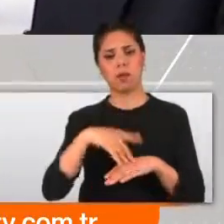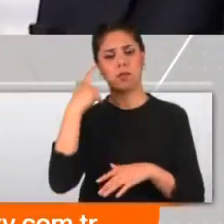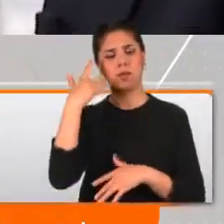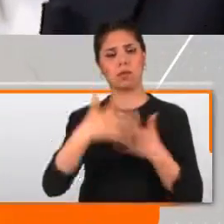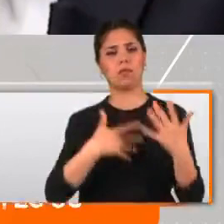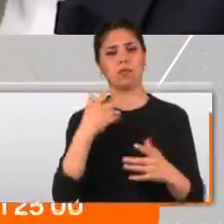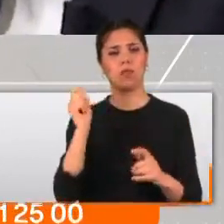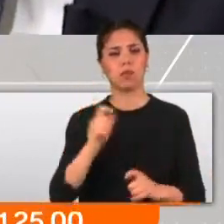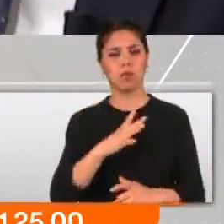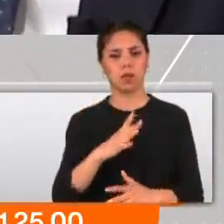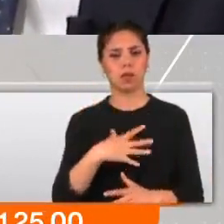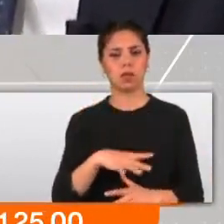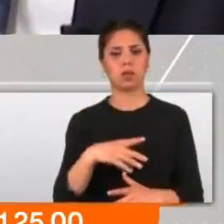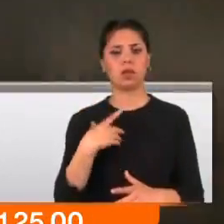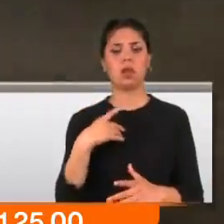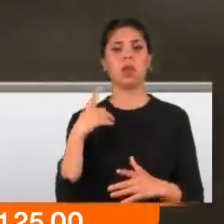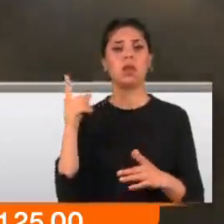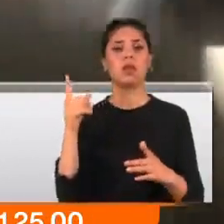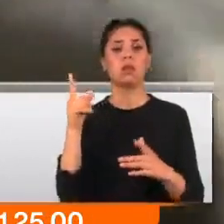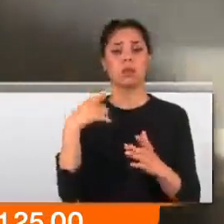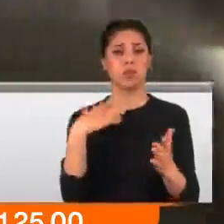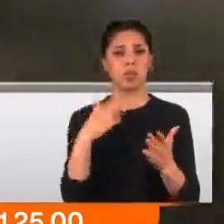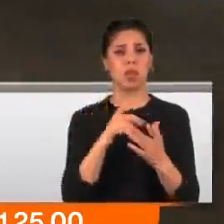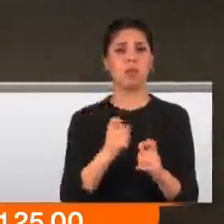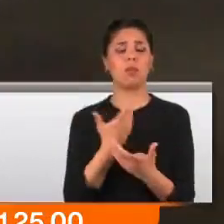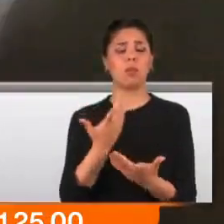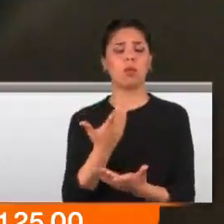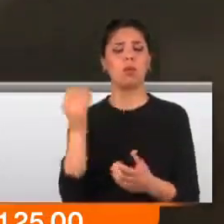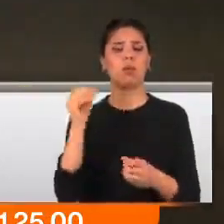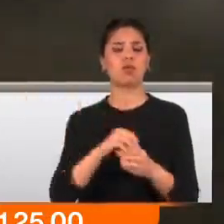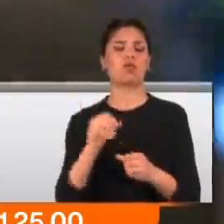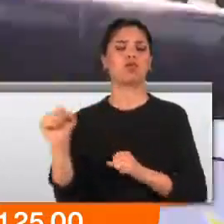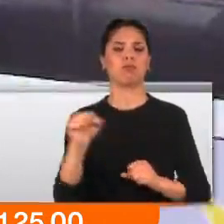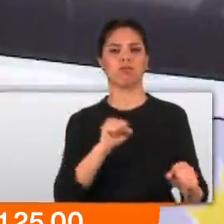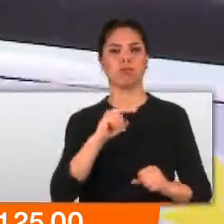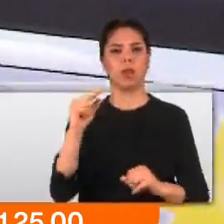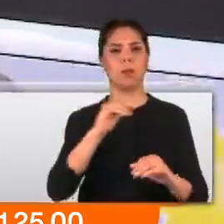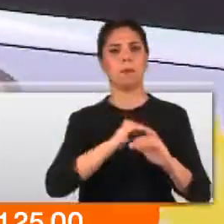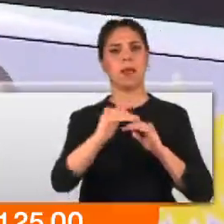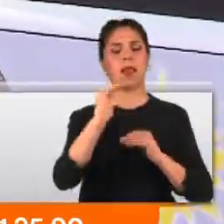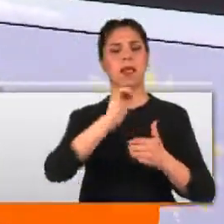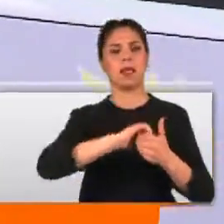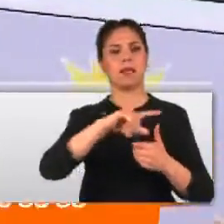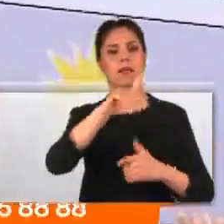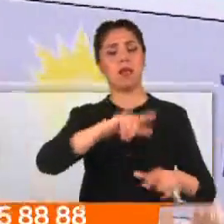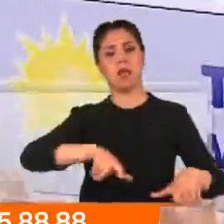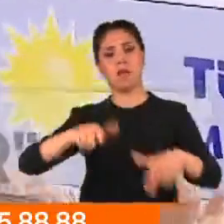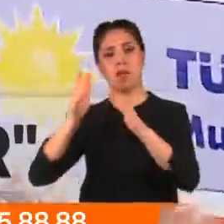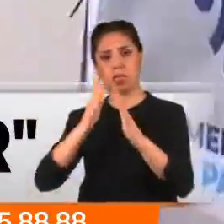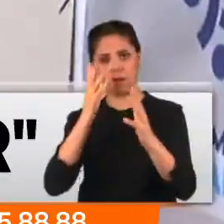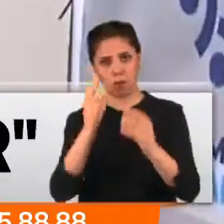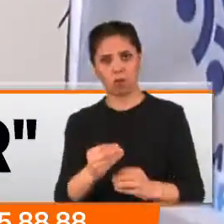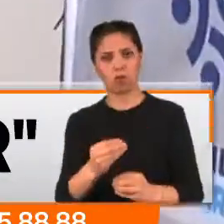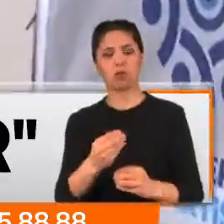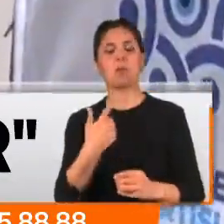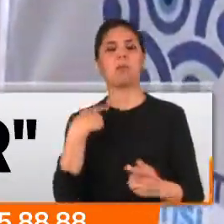yapıyorlar, sonra sayfaya erişemiyorsun. Ve sonunda isyan etti. Millet İttifakı'na iftiralarınıza devam ederseniz işi